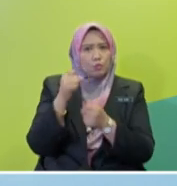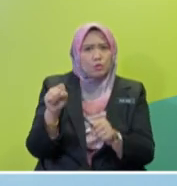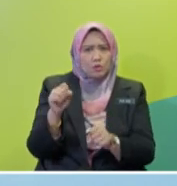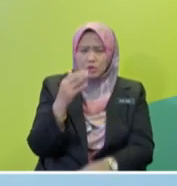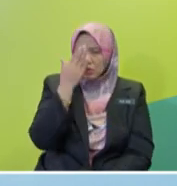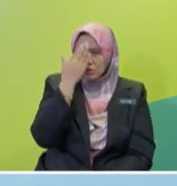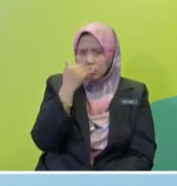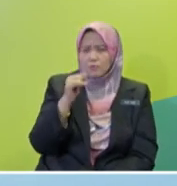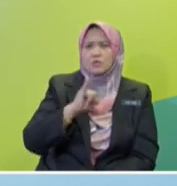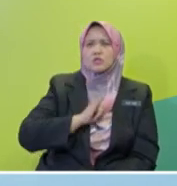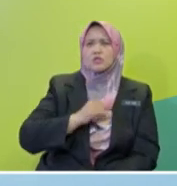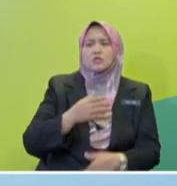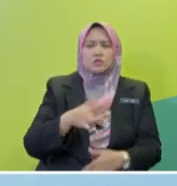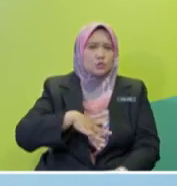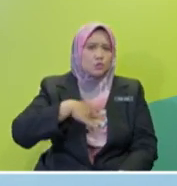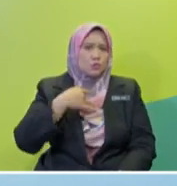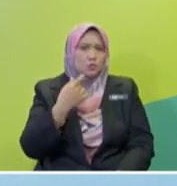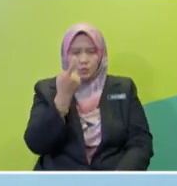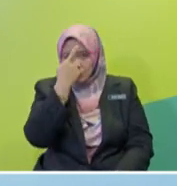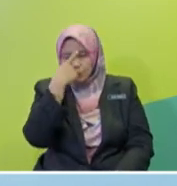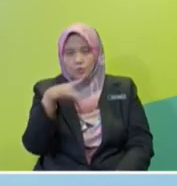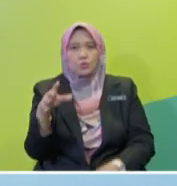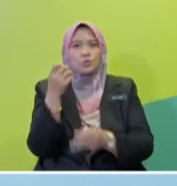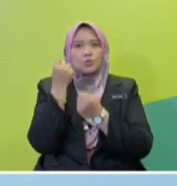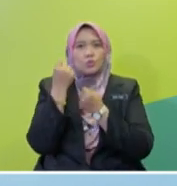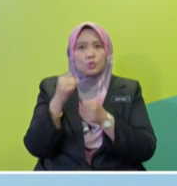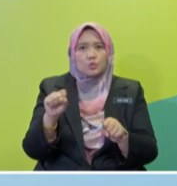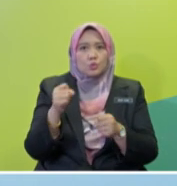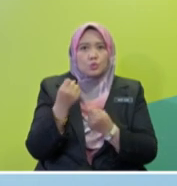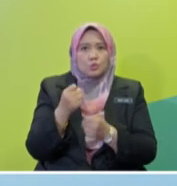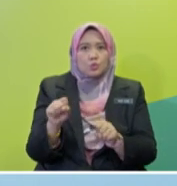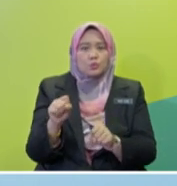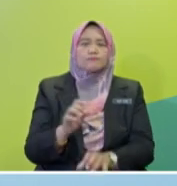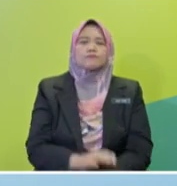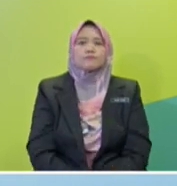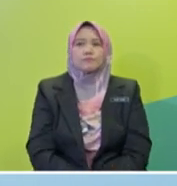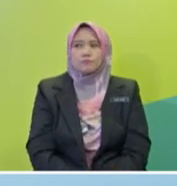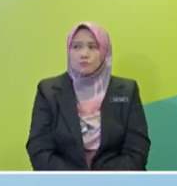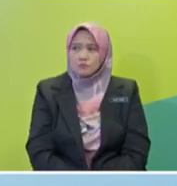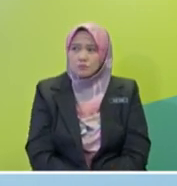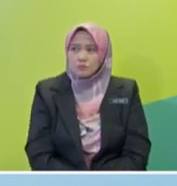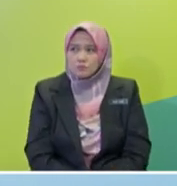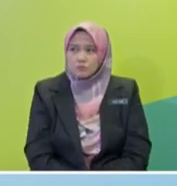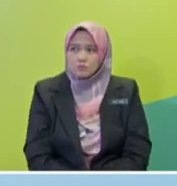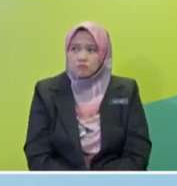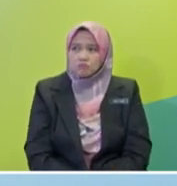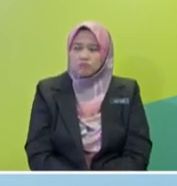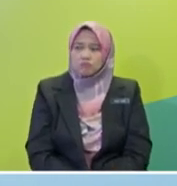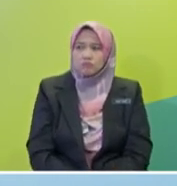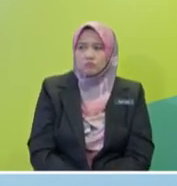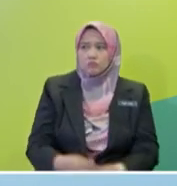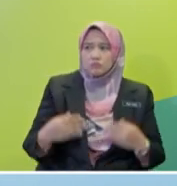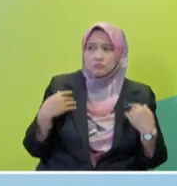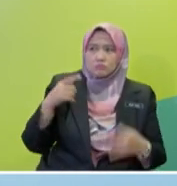Cluster kita nampak body kemudian kita nampak untuk High one itu